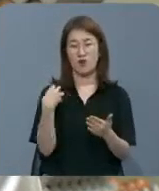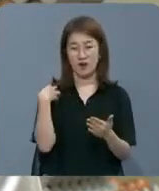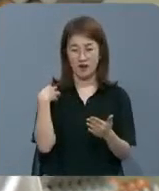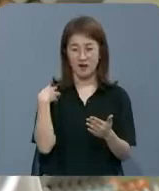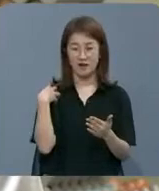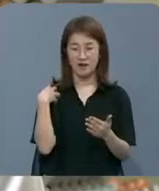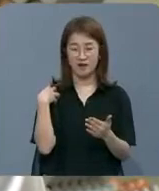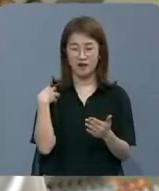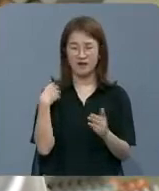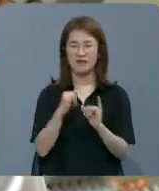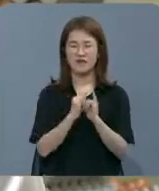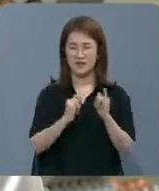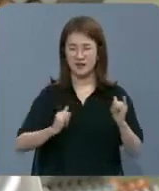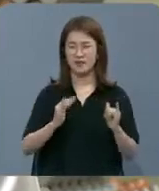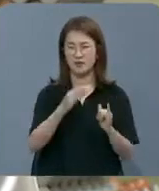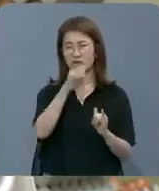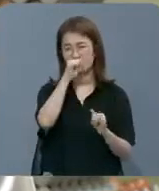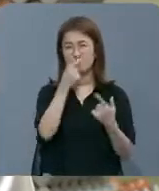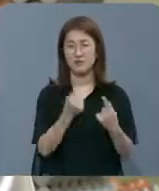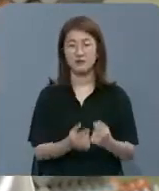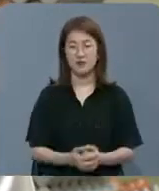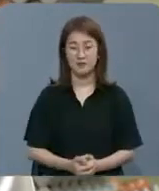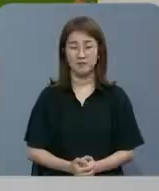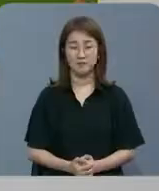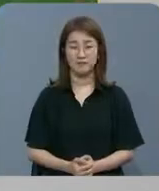있는 인재가 되었으면 하는 바람입니다.